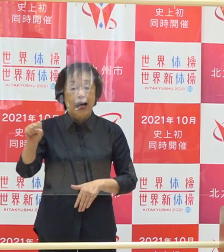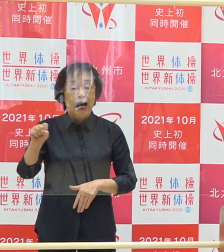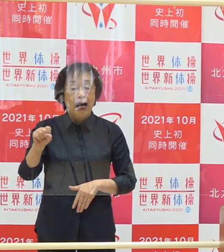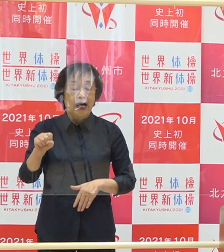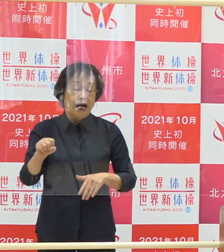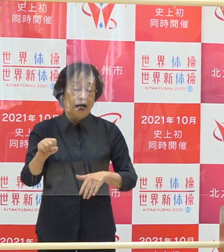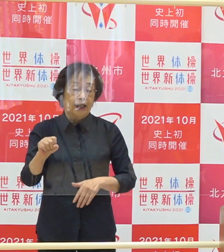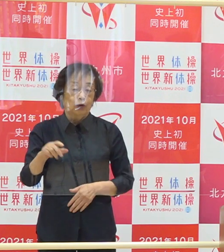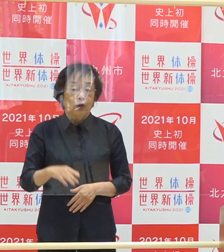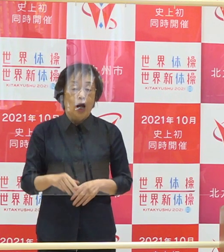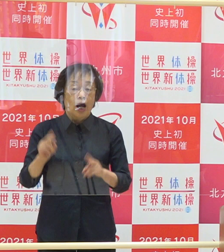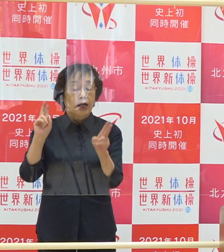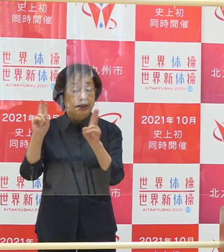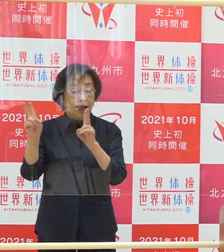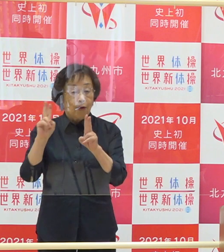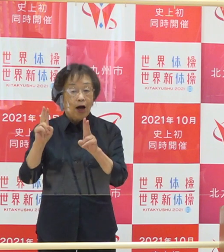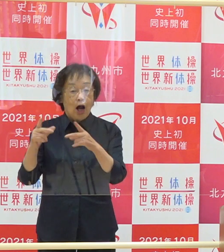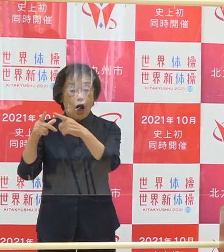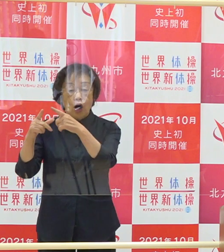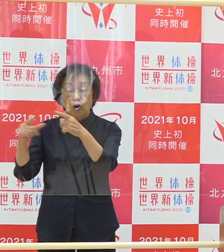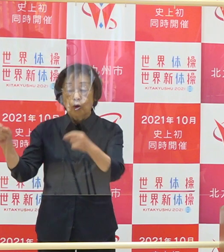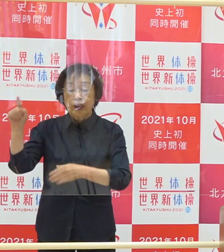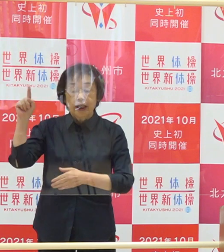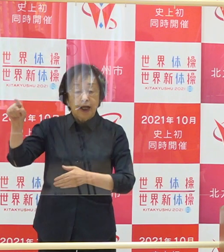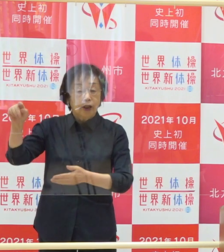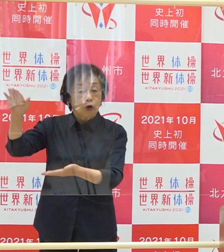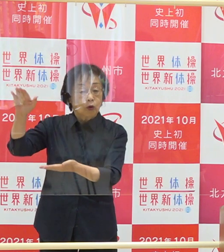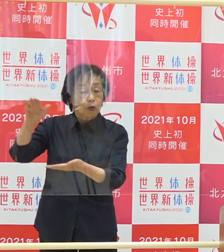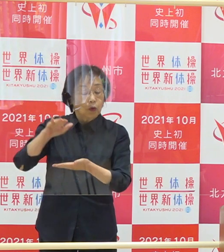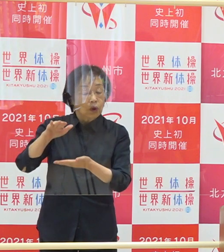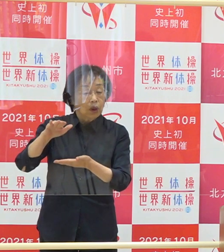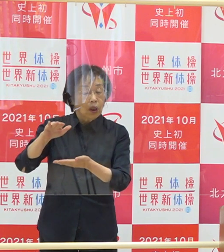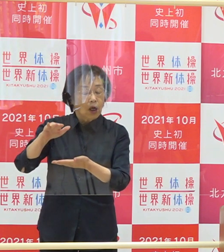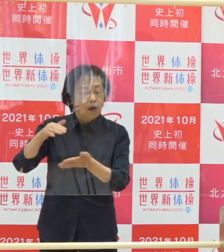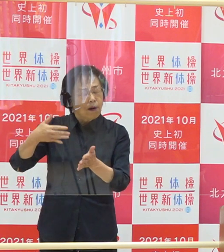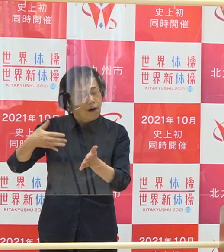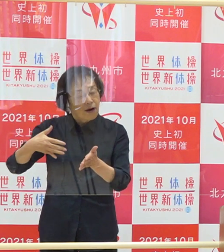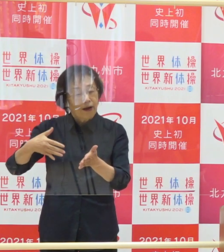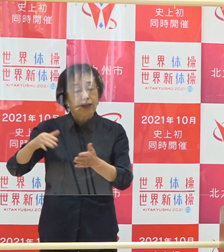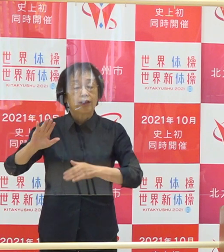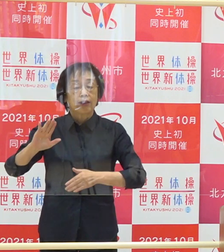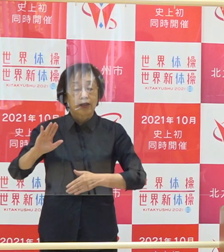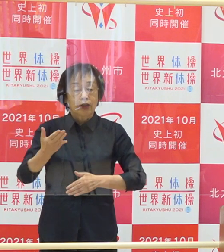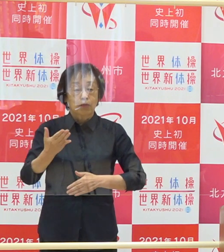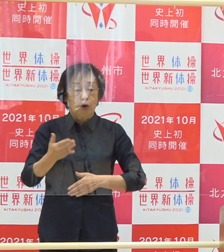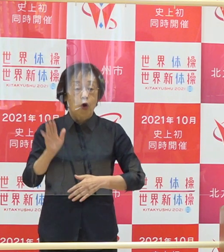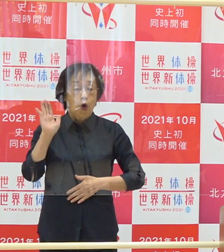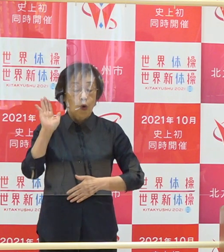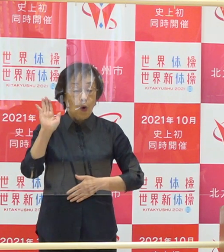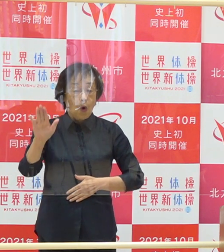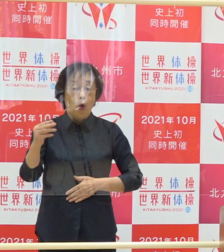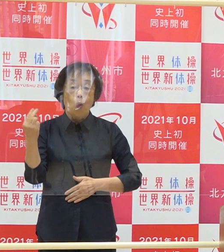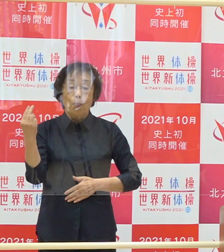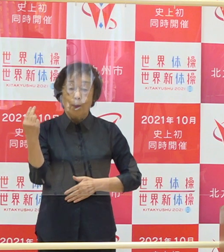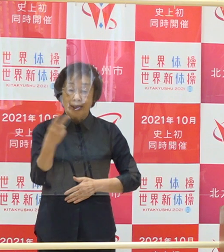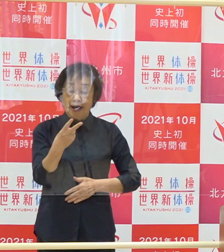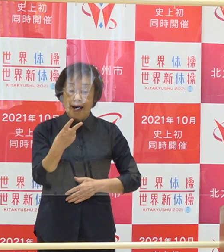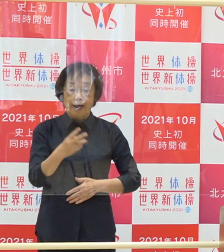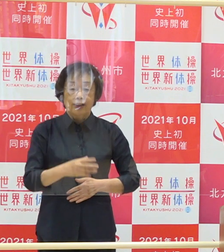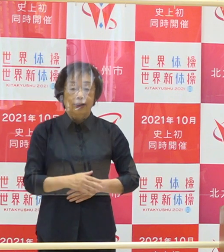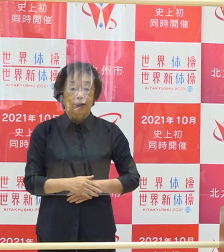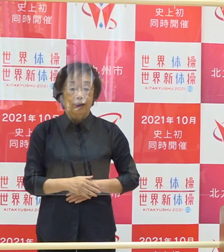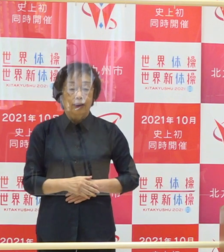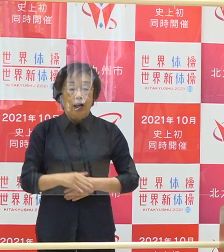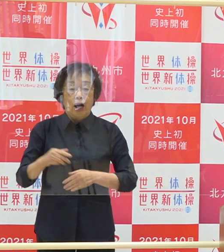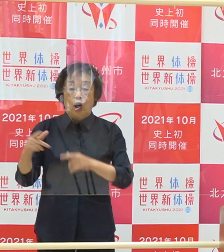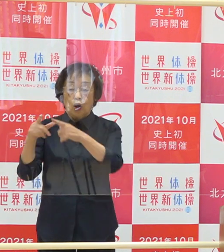ね、国からの供給が枯渇しておりましたが、これからまた供